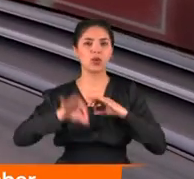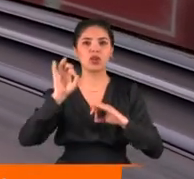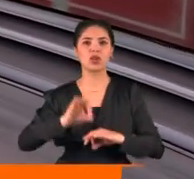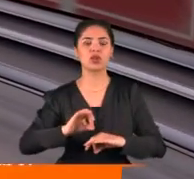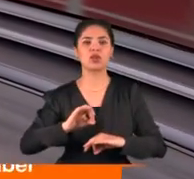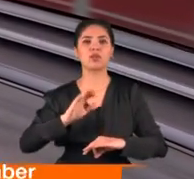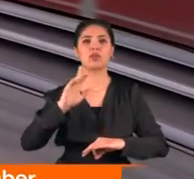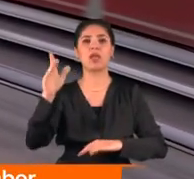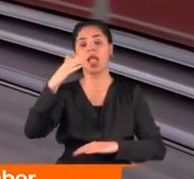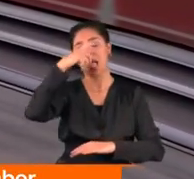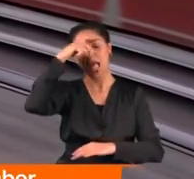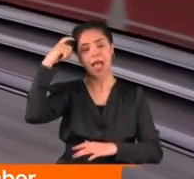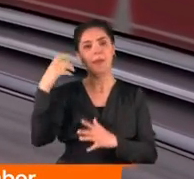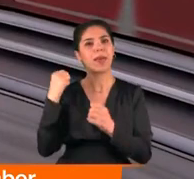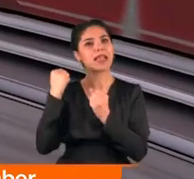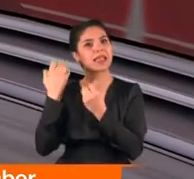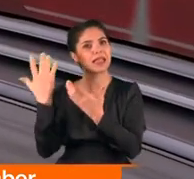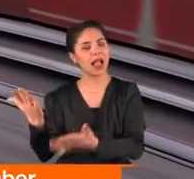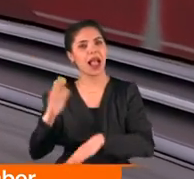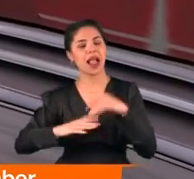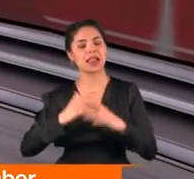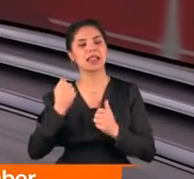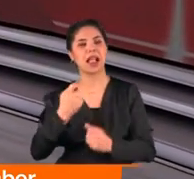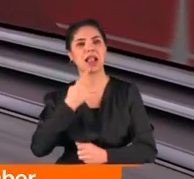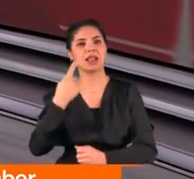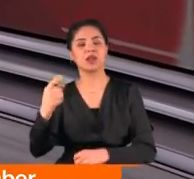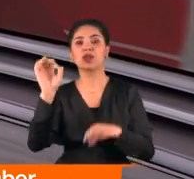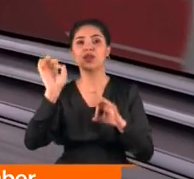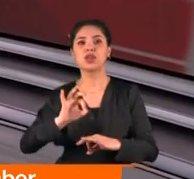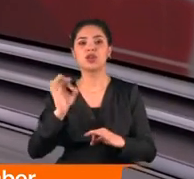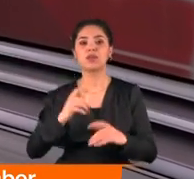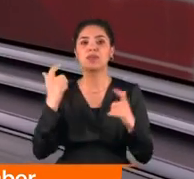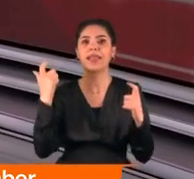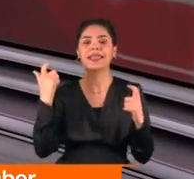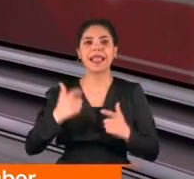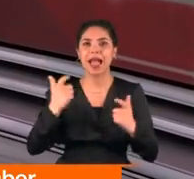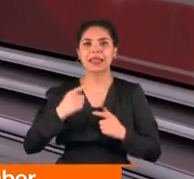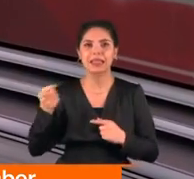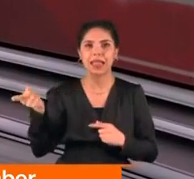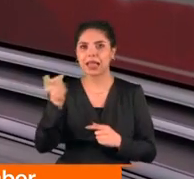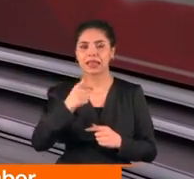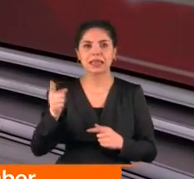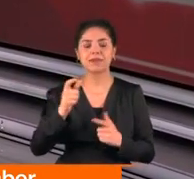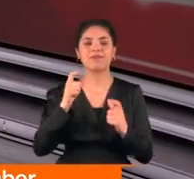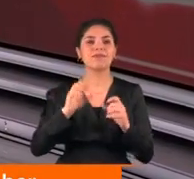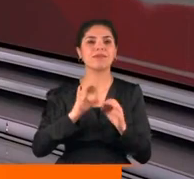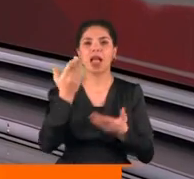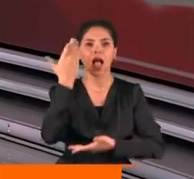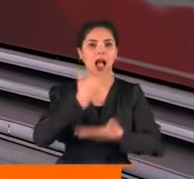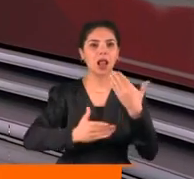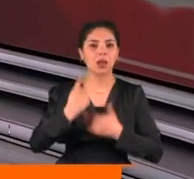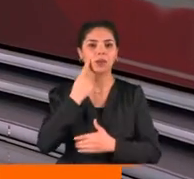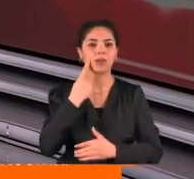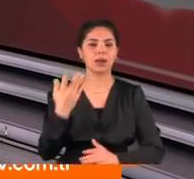şimdiden. Emeklerinize sağlık, elinize sağlık diyelim Canan. Şu anda tam olarak hangi noktadasınız ve neler aktarıyorsun?